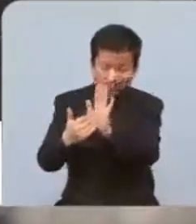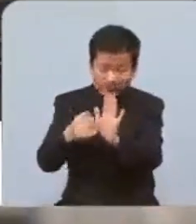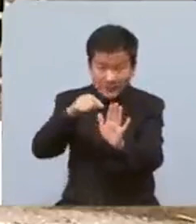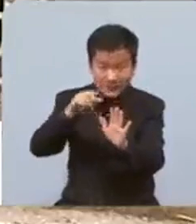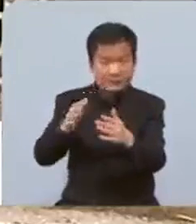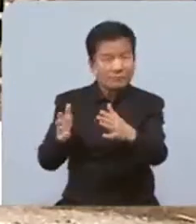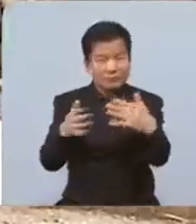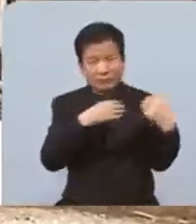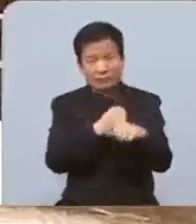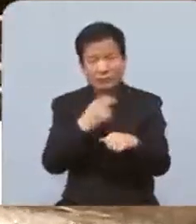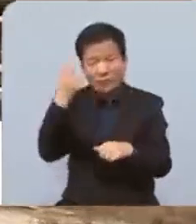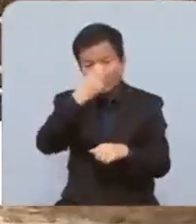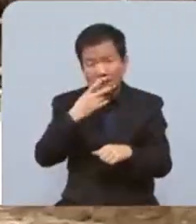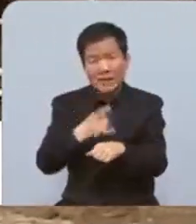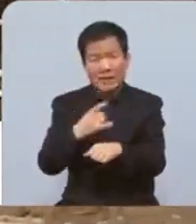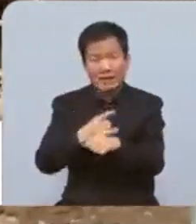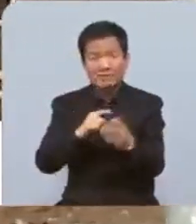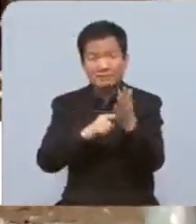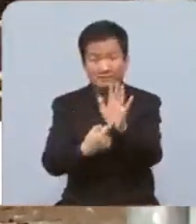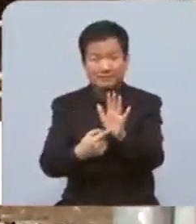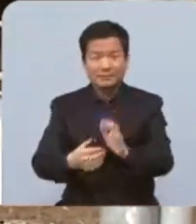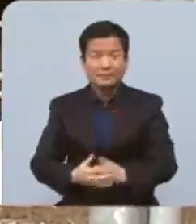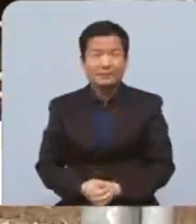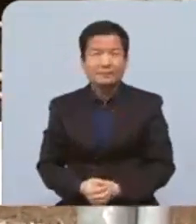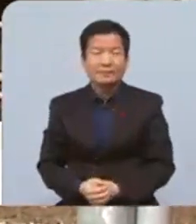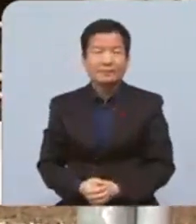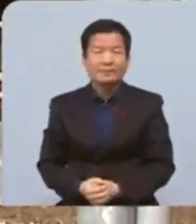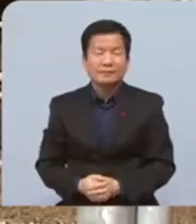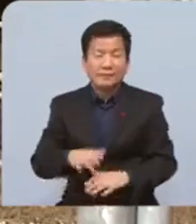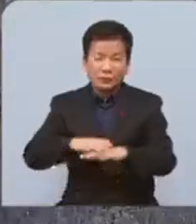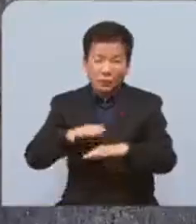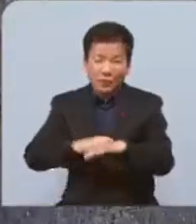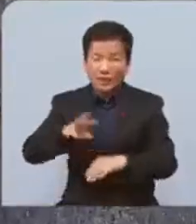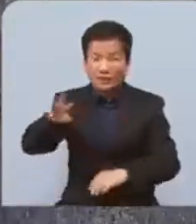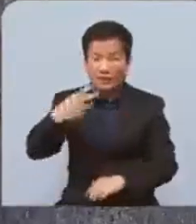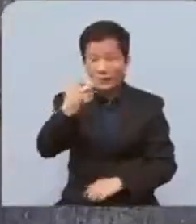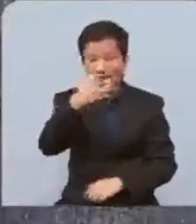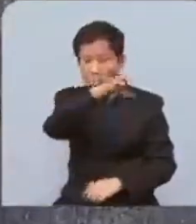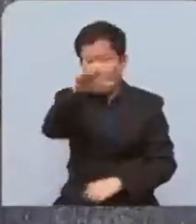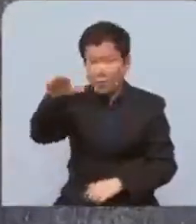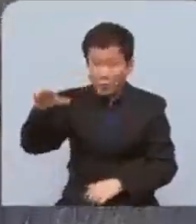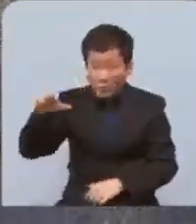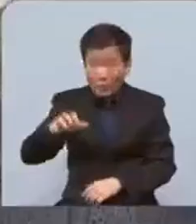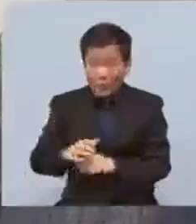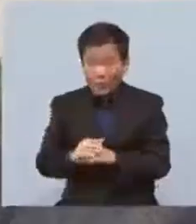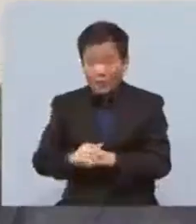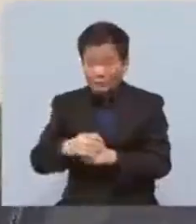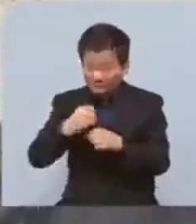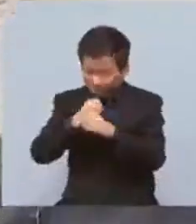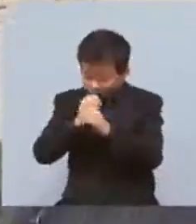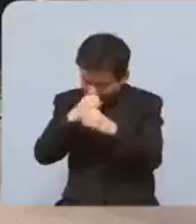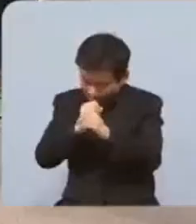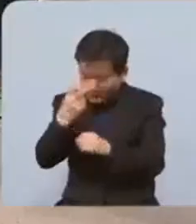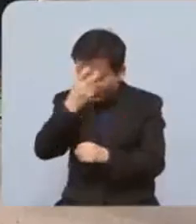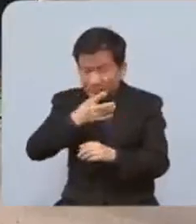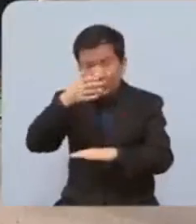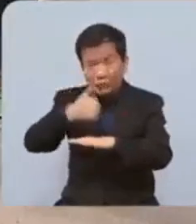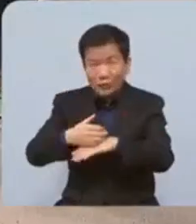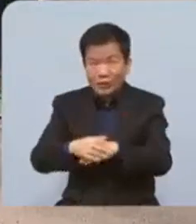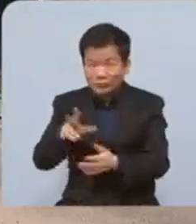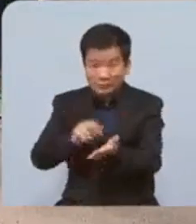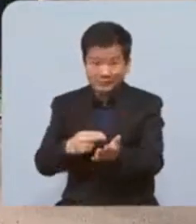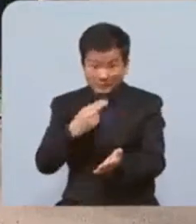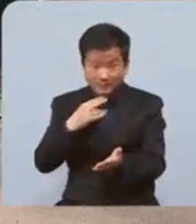위한 검사를 진행합니다. 방역대 농가 370여 곳에 대해 임상과 정밀 검사를 하고